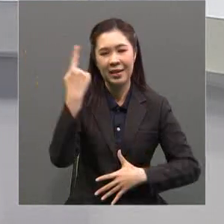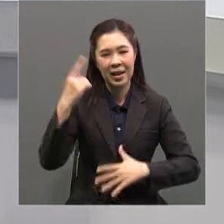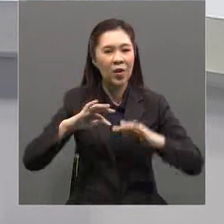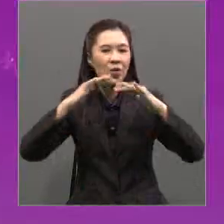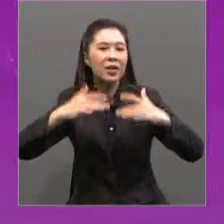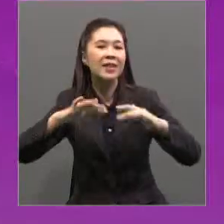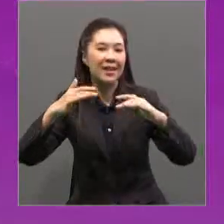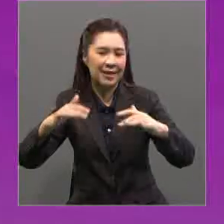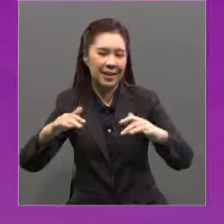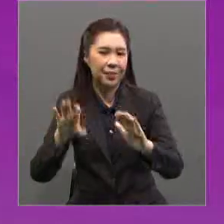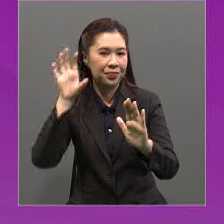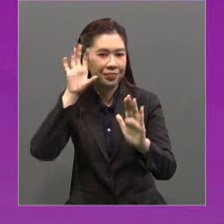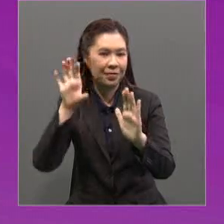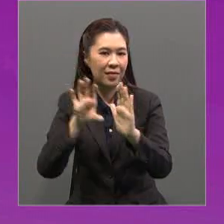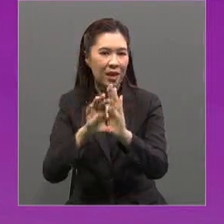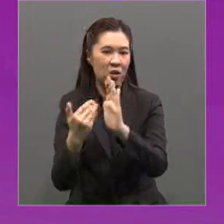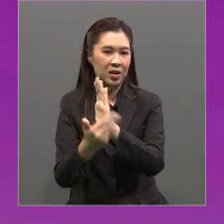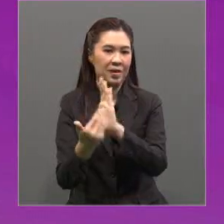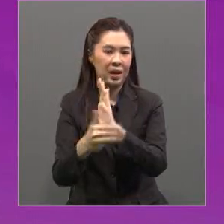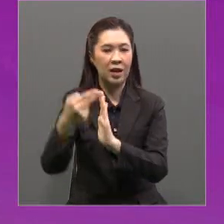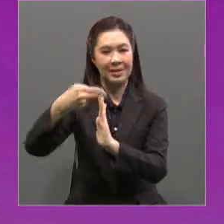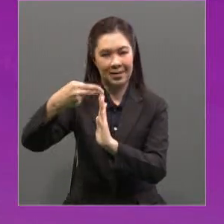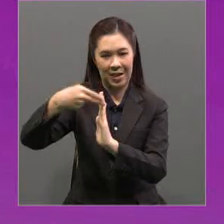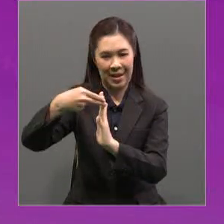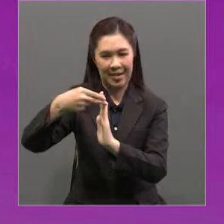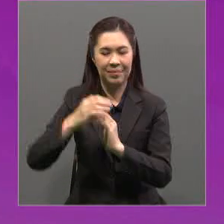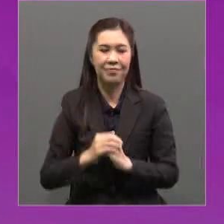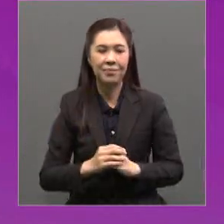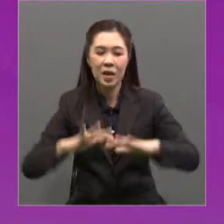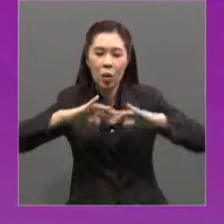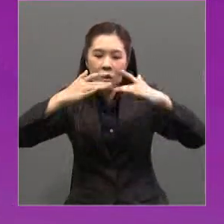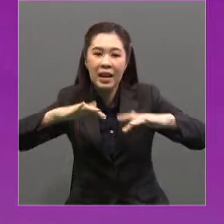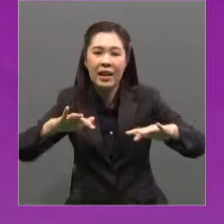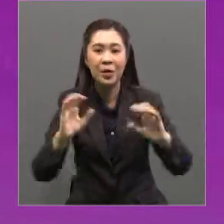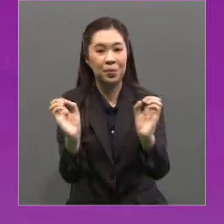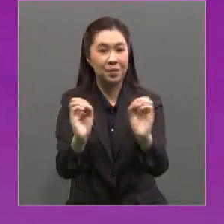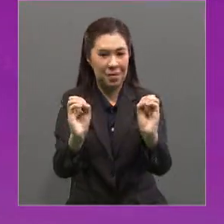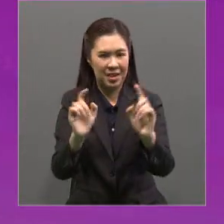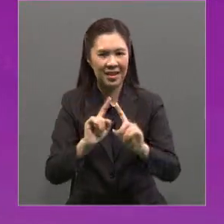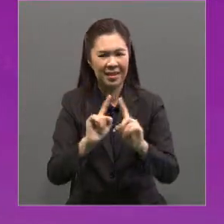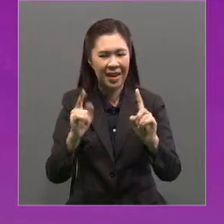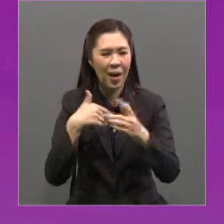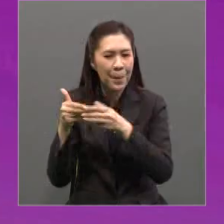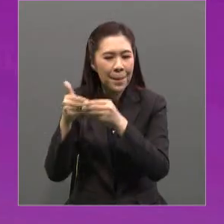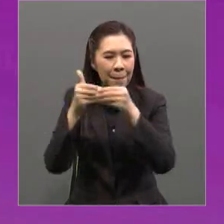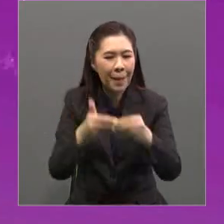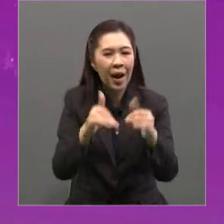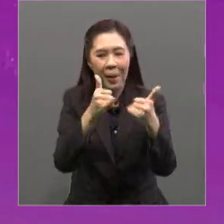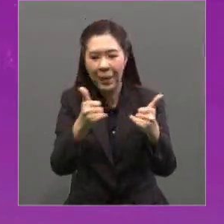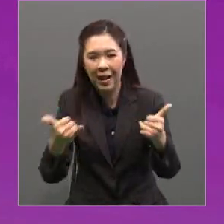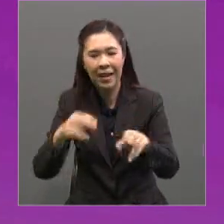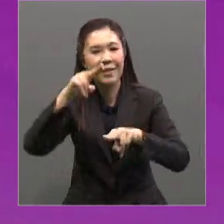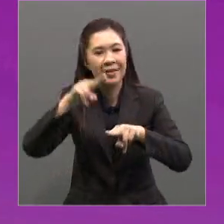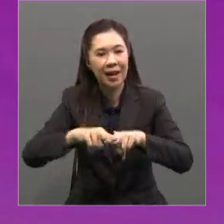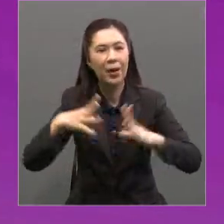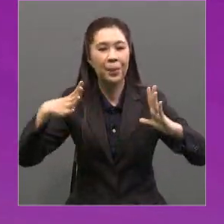ฮะอย่างเช่นในภาคอีสานค่ะคือที่จังหวัดหนองคายเนี่ยเขาไม่มีทะเลนะแต่ว่านักท่องเที่ยวเนี่ยเขาพากันไปเล่นน้ำแล้วก็นั่งพักผ่อน